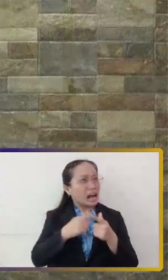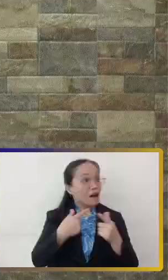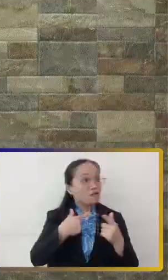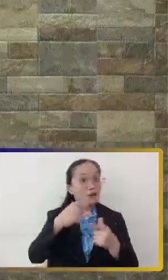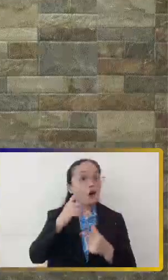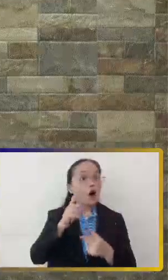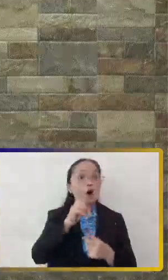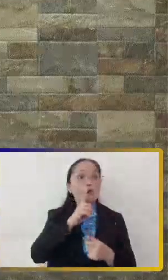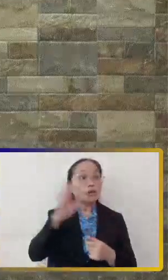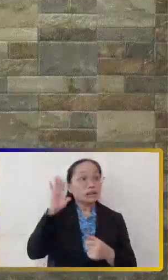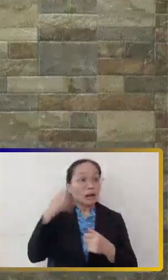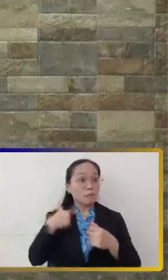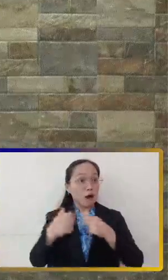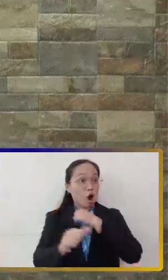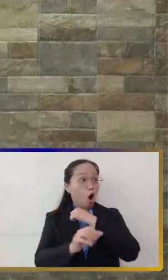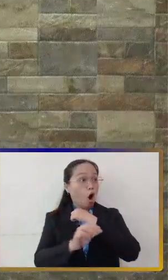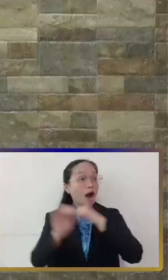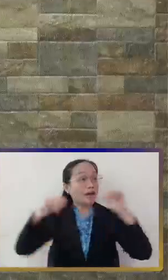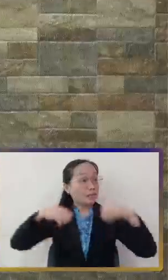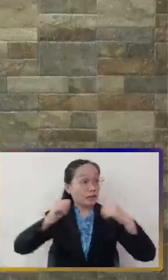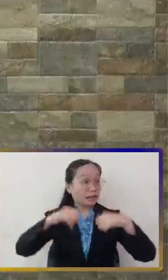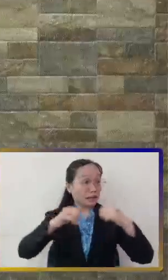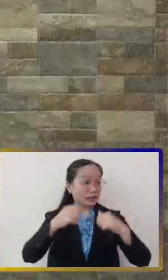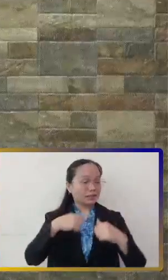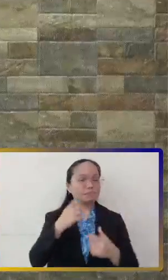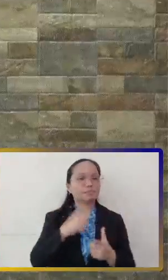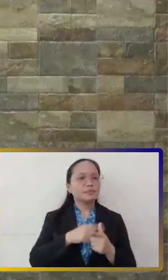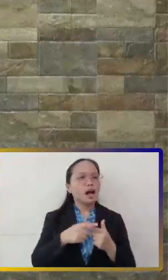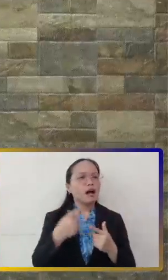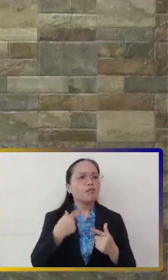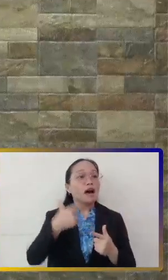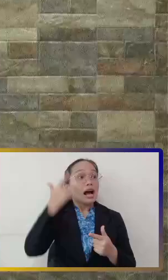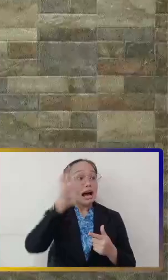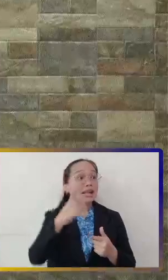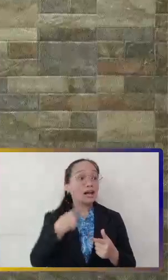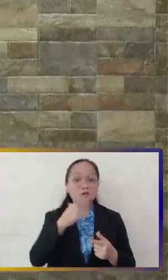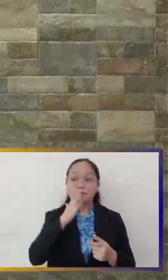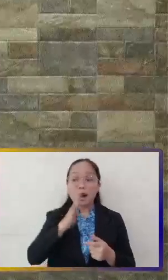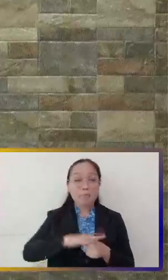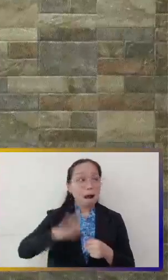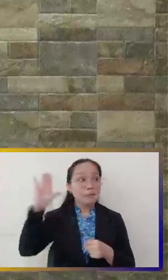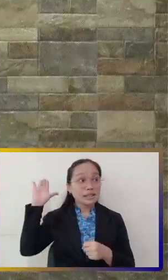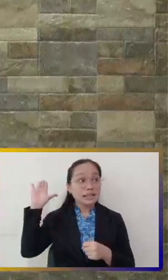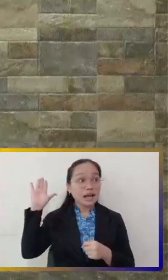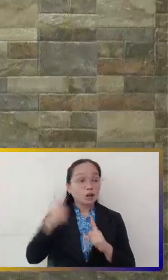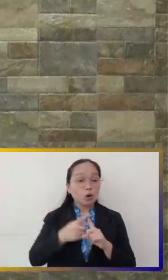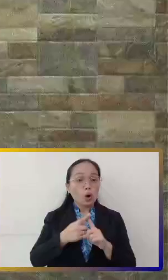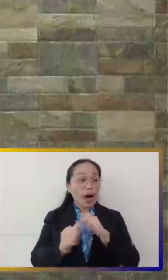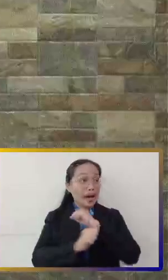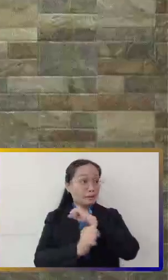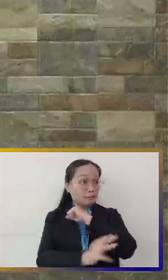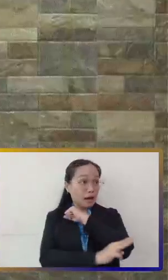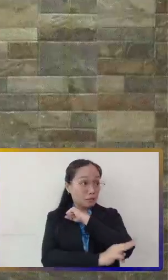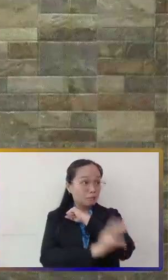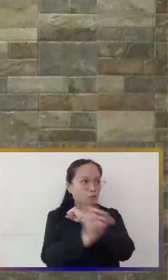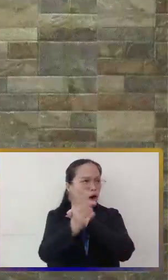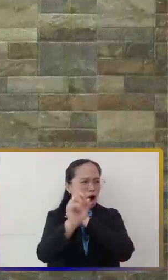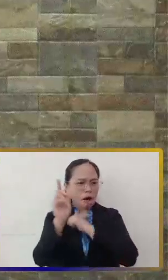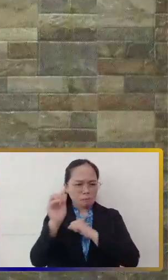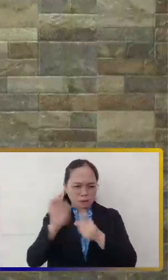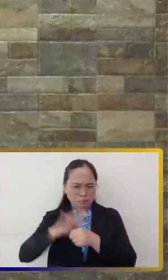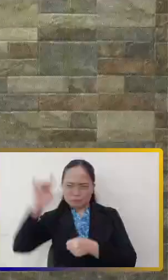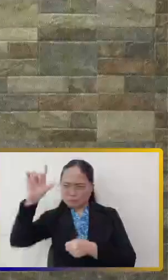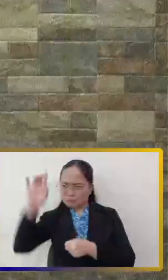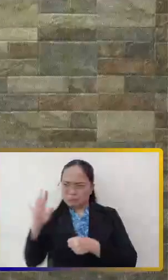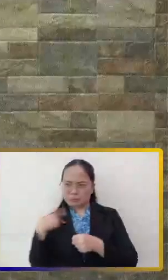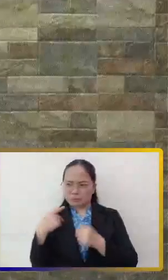called it the Abrahamic Covenant. Okay, na may pangako ang Diyos kay Abraham na si Abraham ay dadalhin po, mga